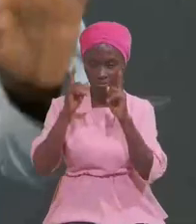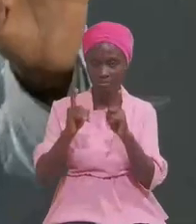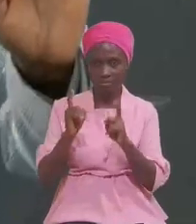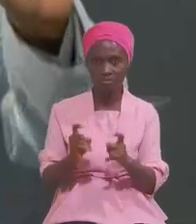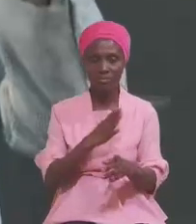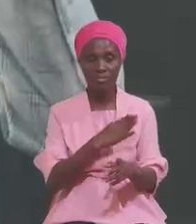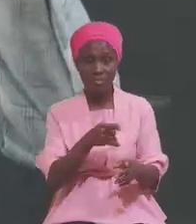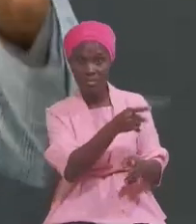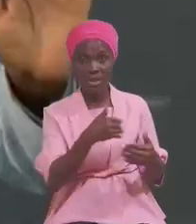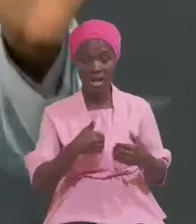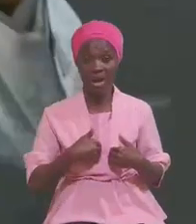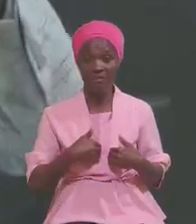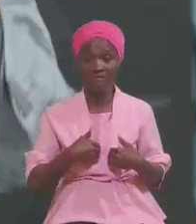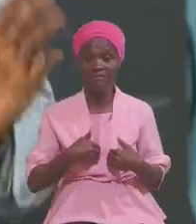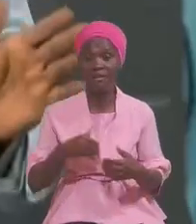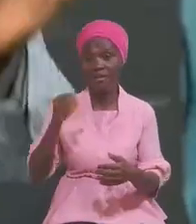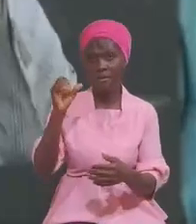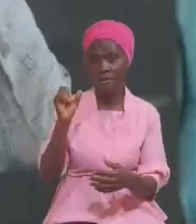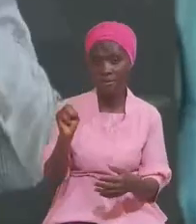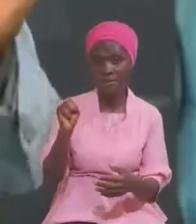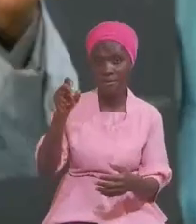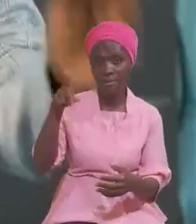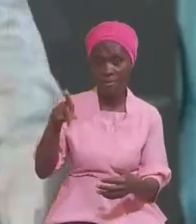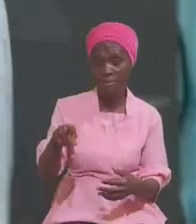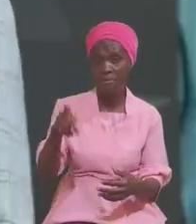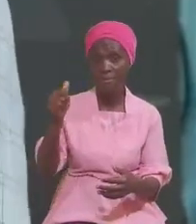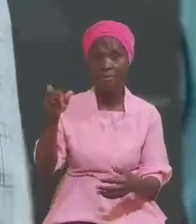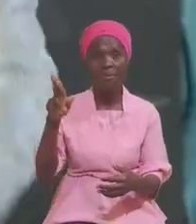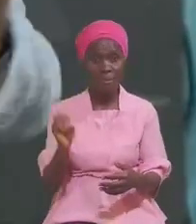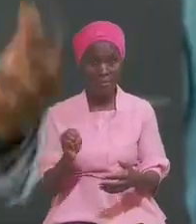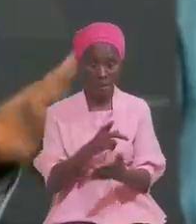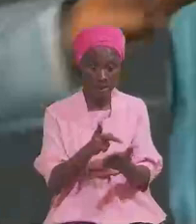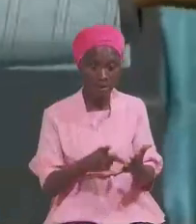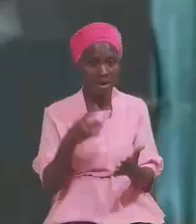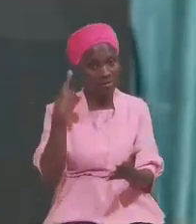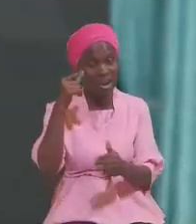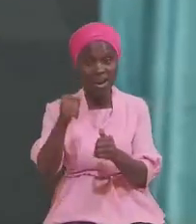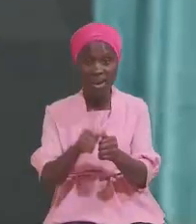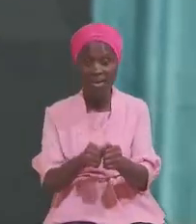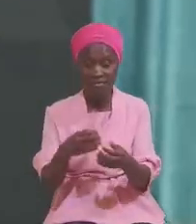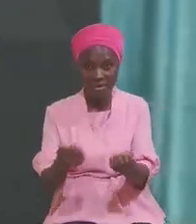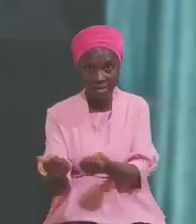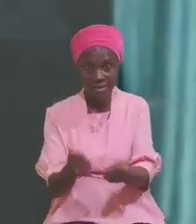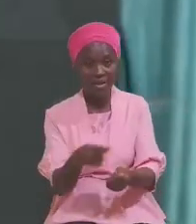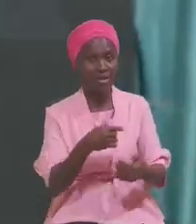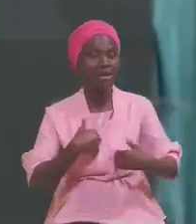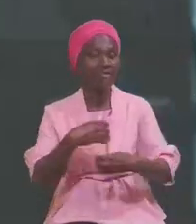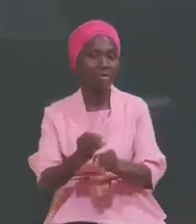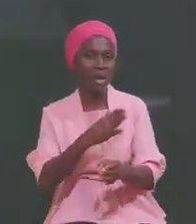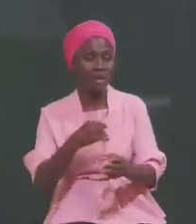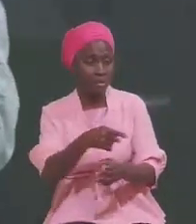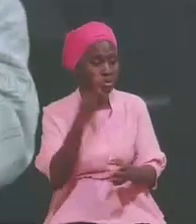ils ont des pièces de rechange pour chaque partie de leur voiture qu'ils ont créée. Donc, ils vont là-bas,